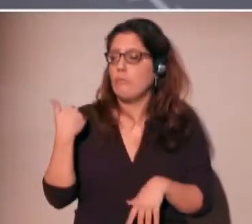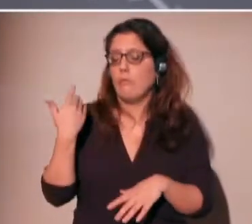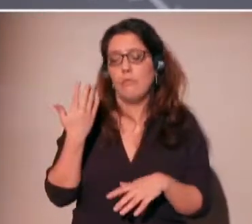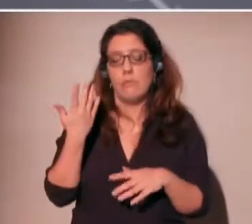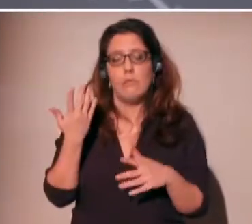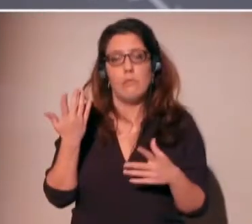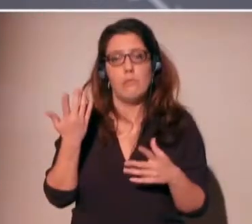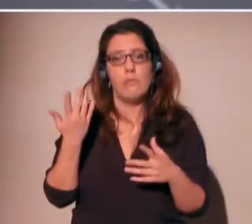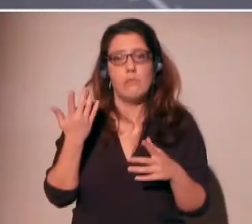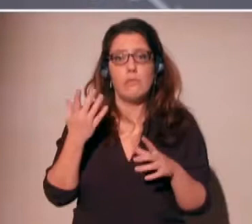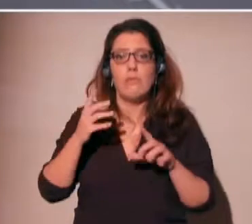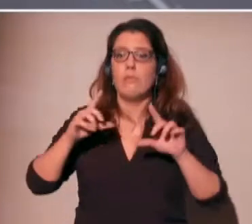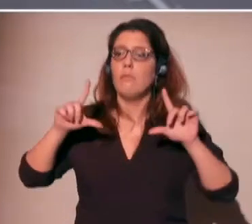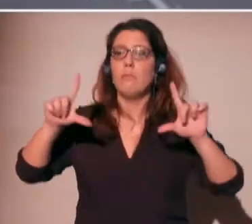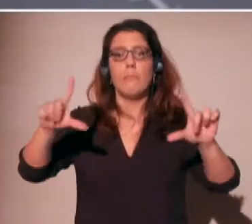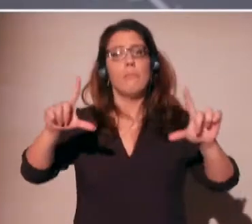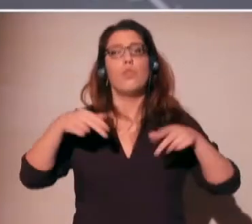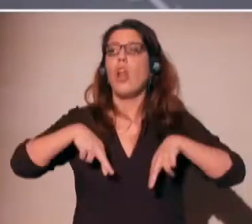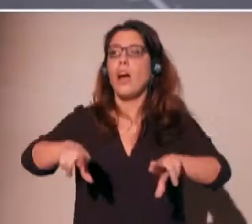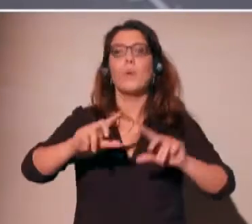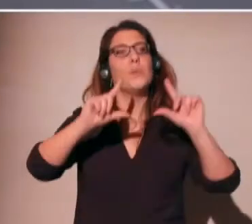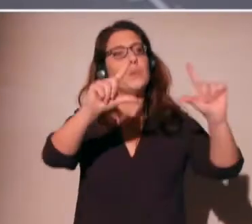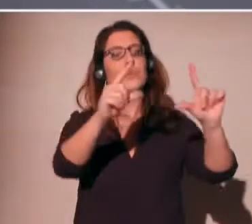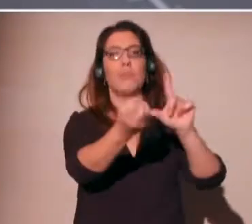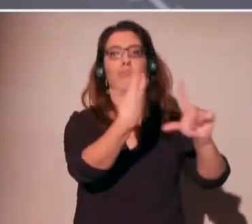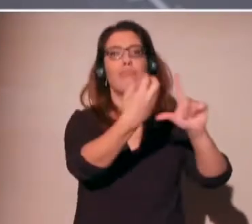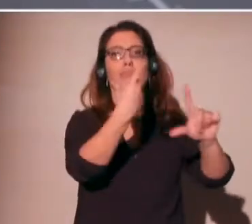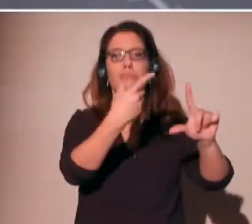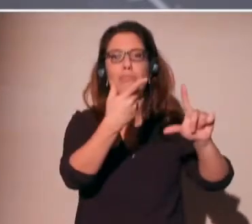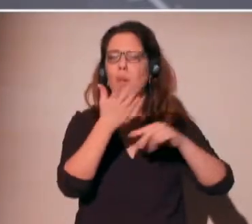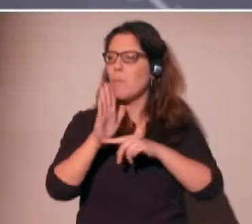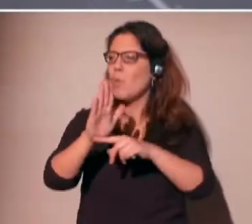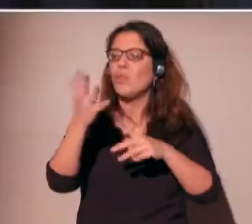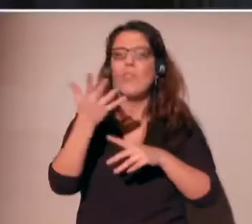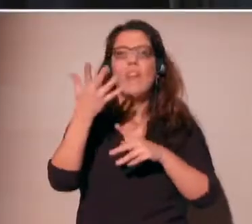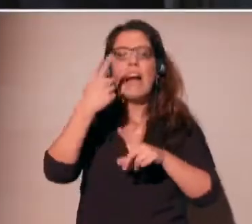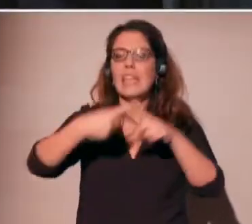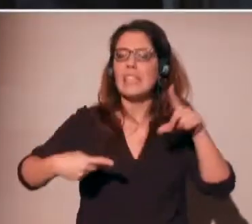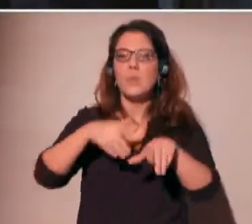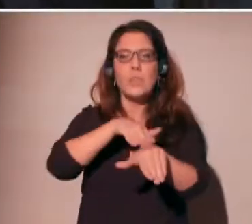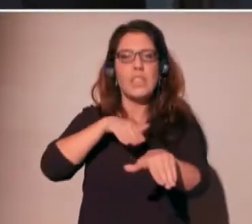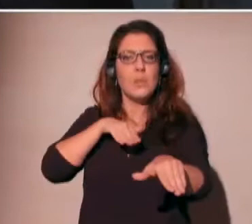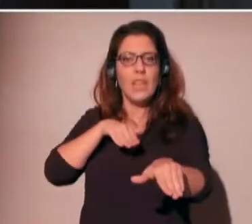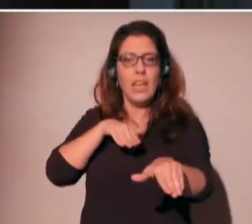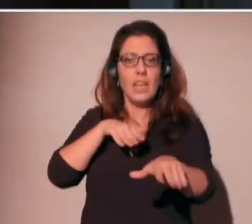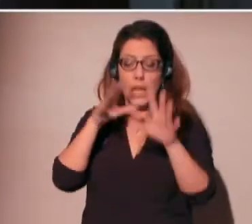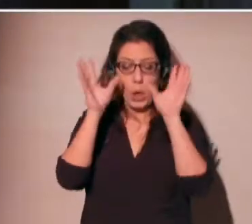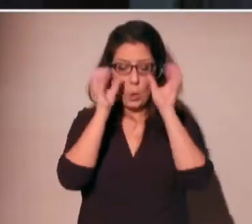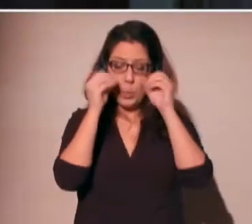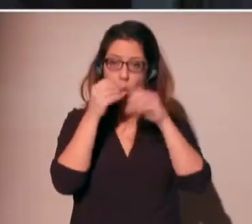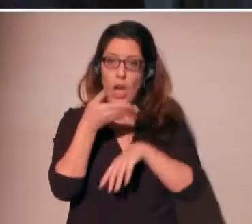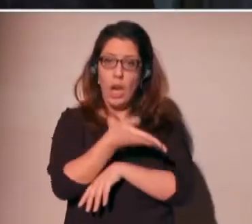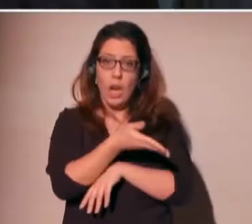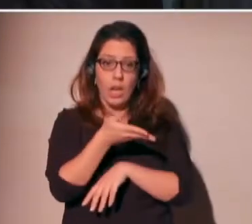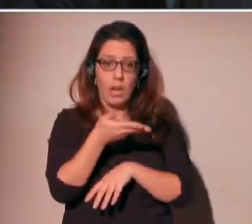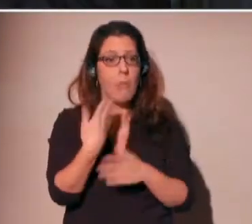d'un panneau de signalisation dans la rue qui dit interdiction de stationner, il me semble, et c'est décrit par Google comme un